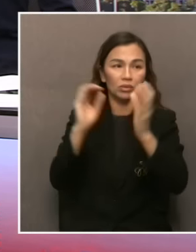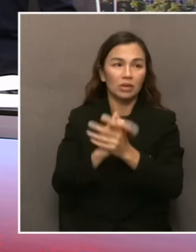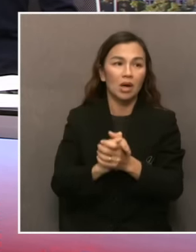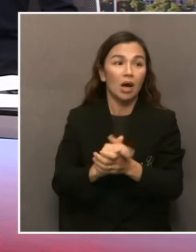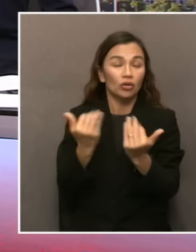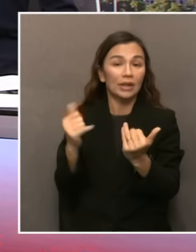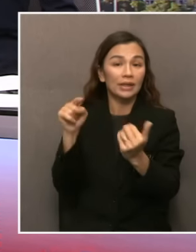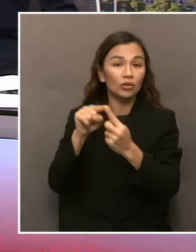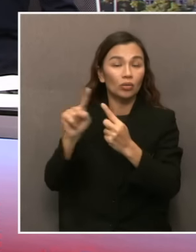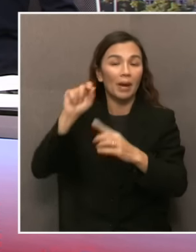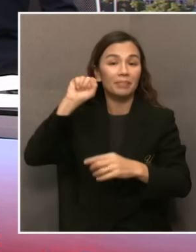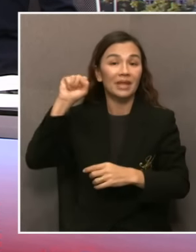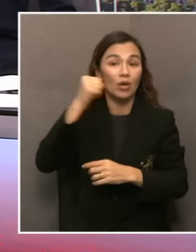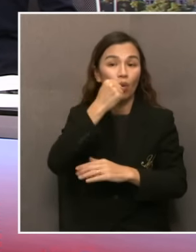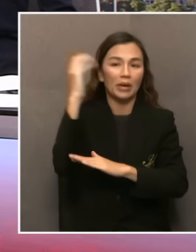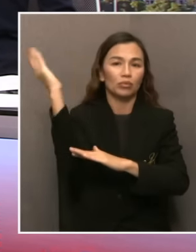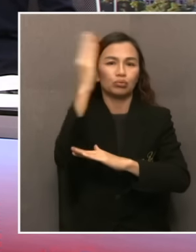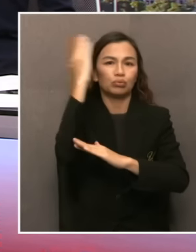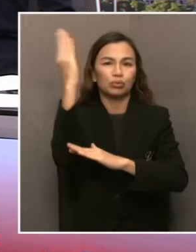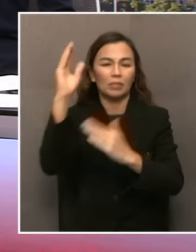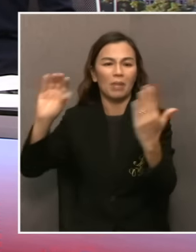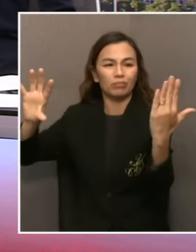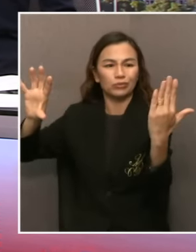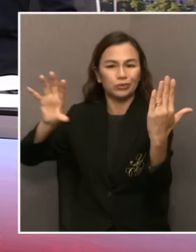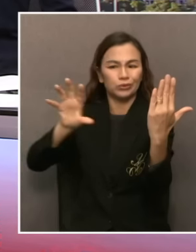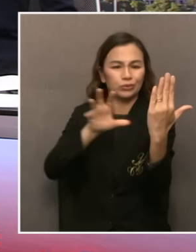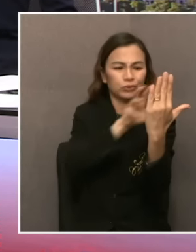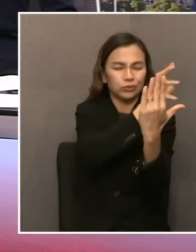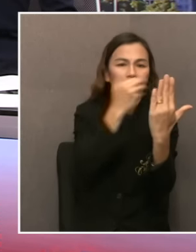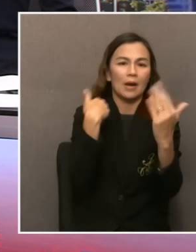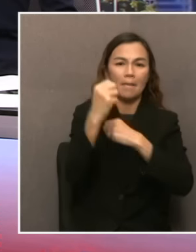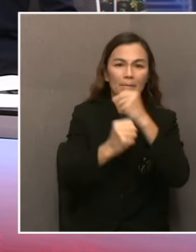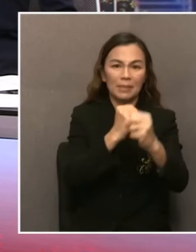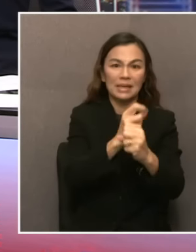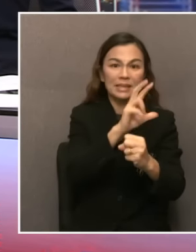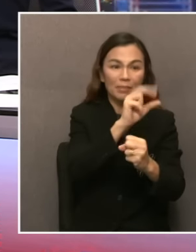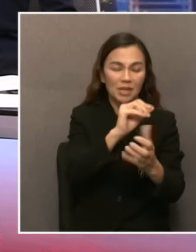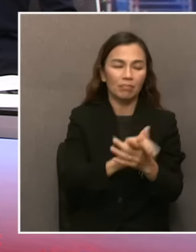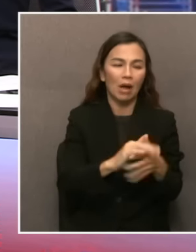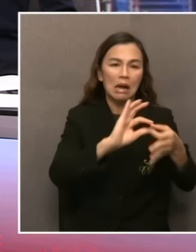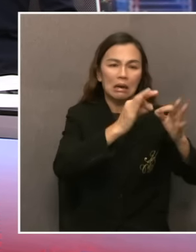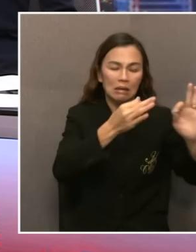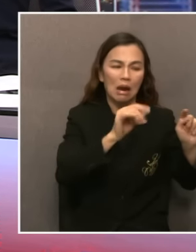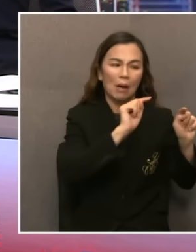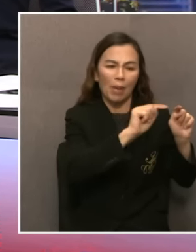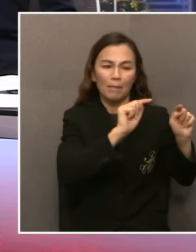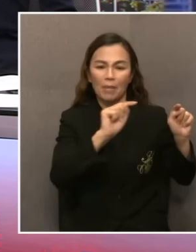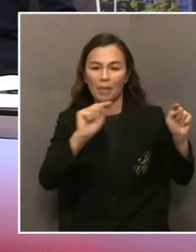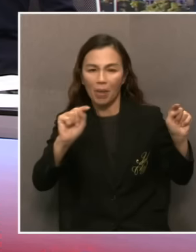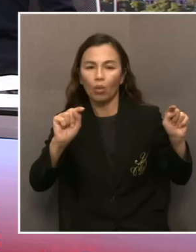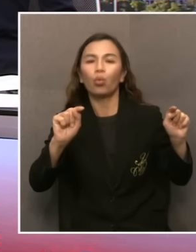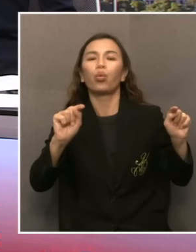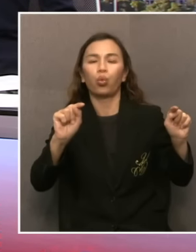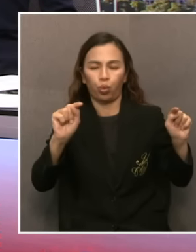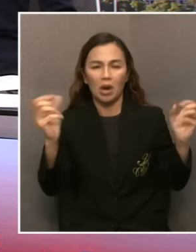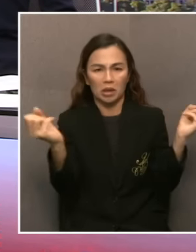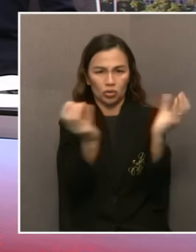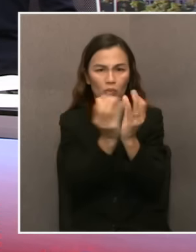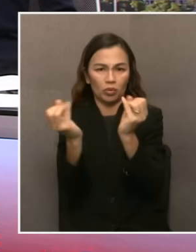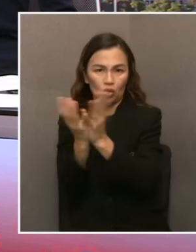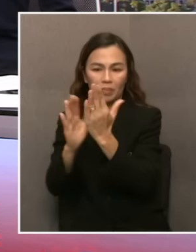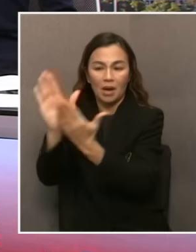ไต้หวันรุนแรงที่สุดในรอบ30ปีนะคะเหล่านี้ล้วนเป็นผลกระทบที่เกิดขึ้นซึ่งในประเทศไทยเราเนี่ยนะคะได้รับผลกระ